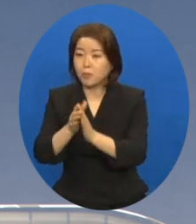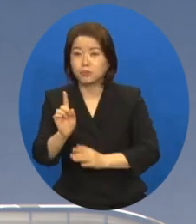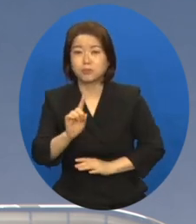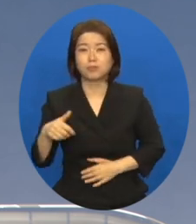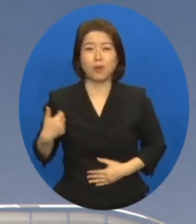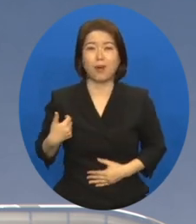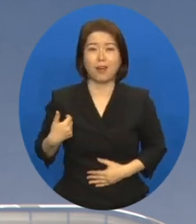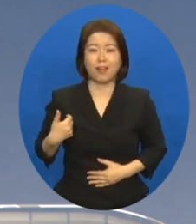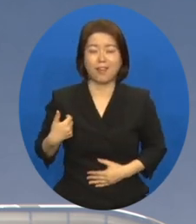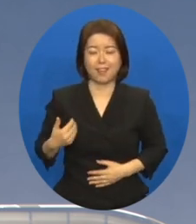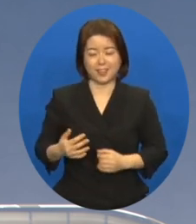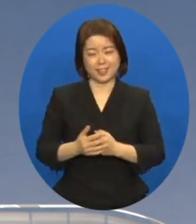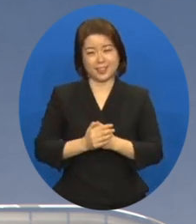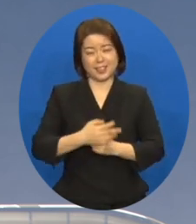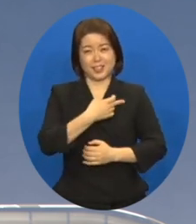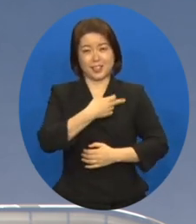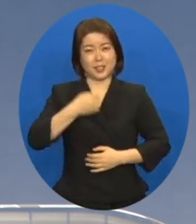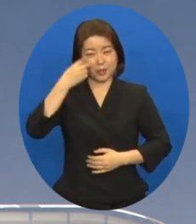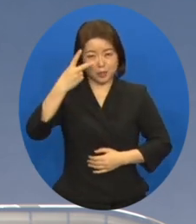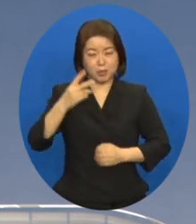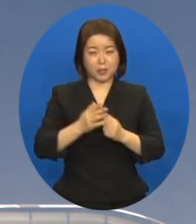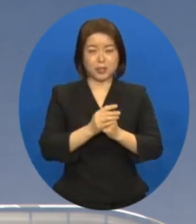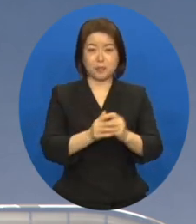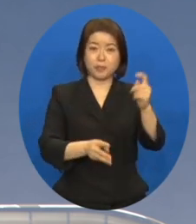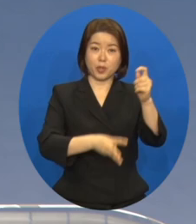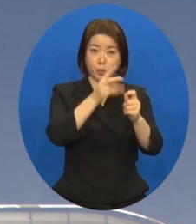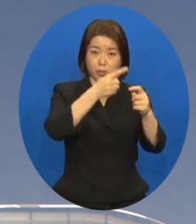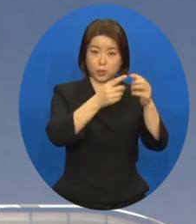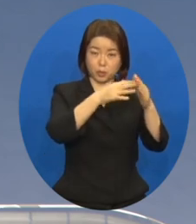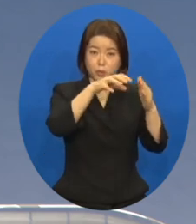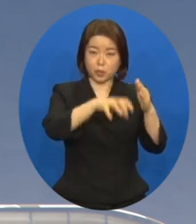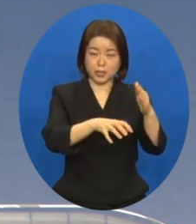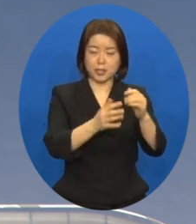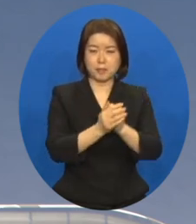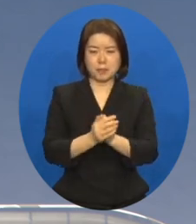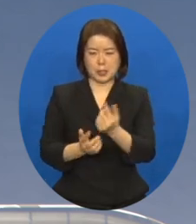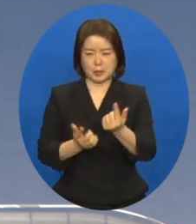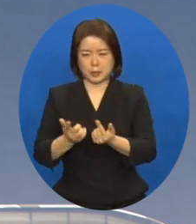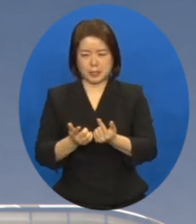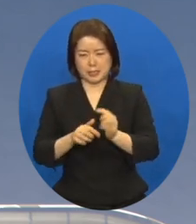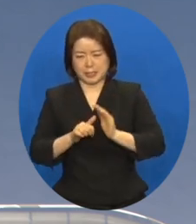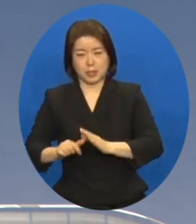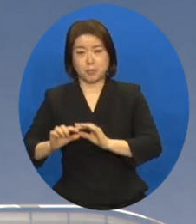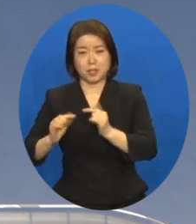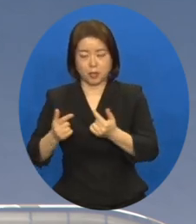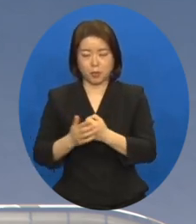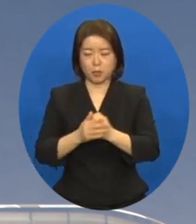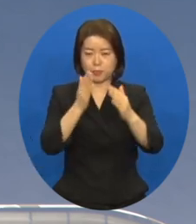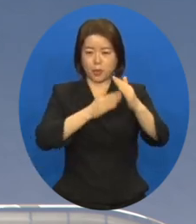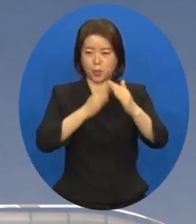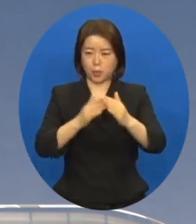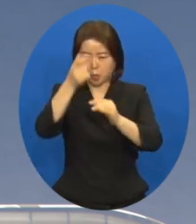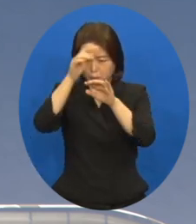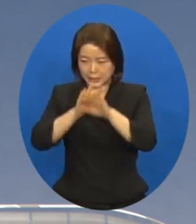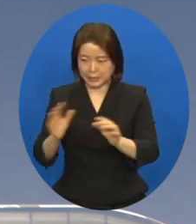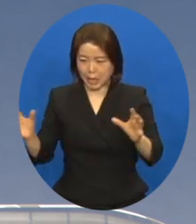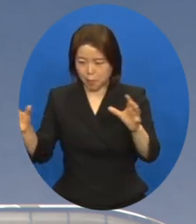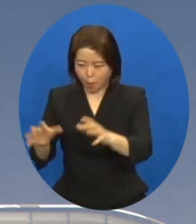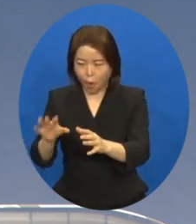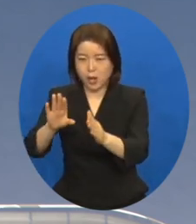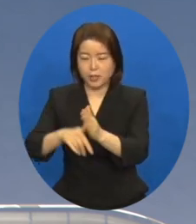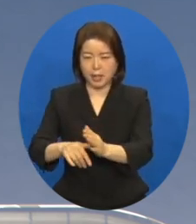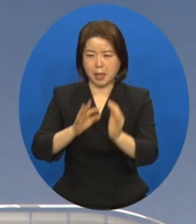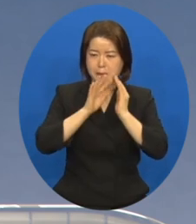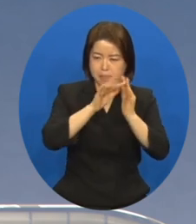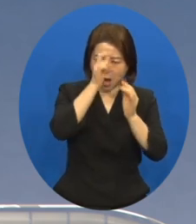사도 바울이 고린도 교회 교인들이 절제 없이 공적인 예배 시간에 모임 때 방언으로 기도하고